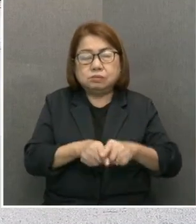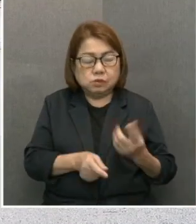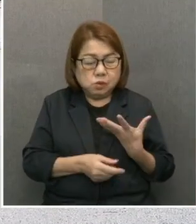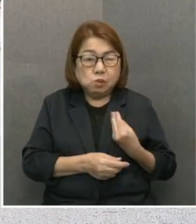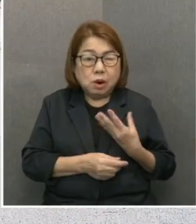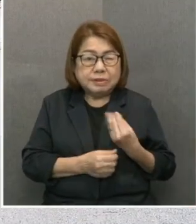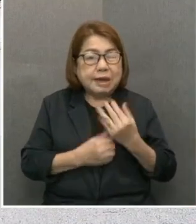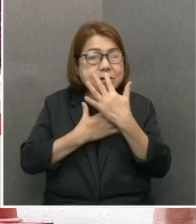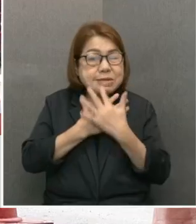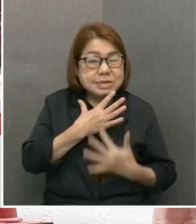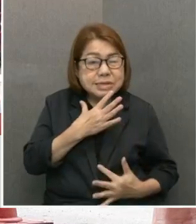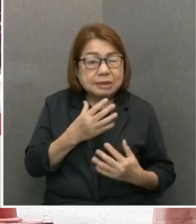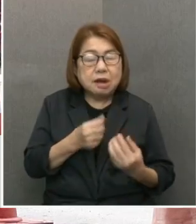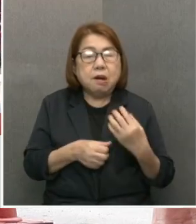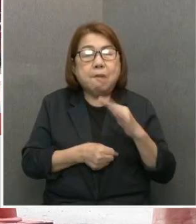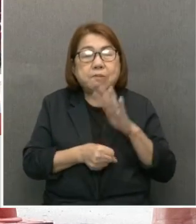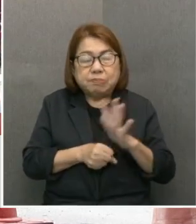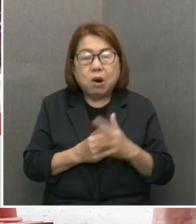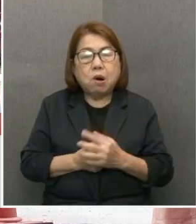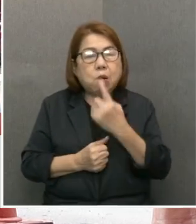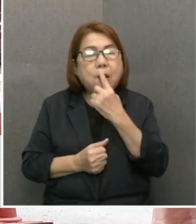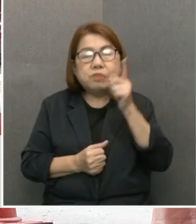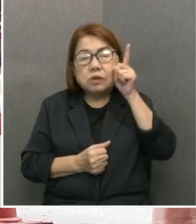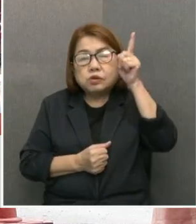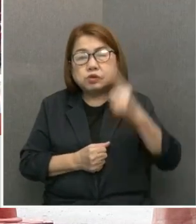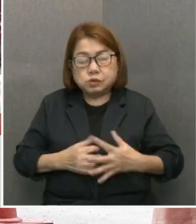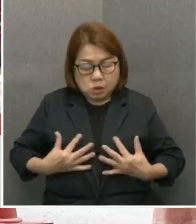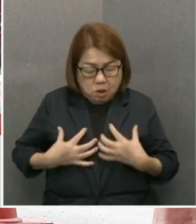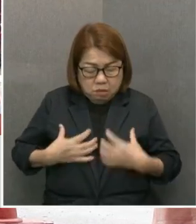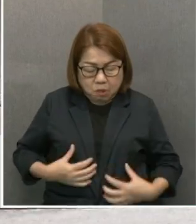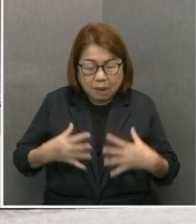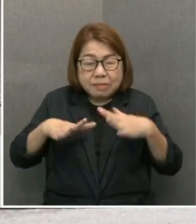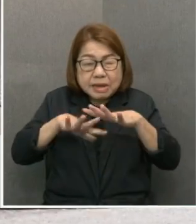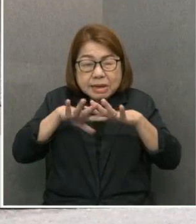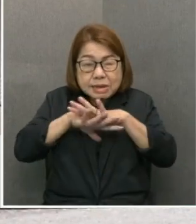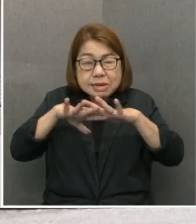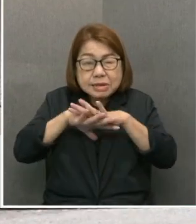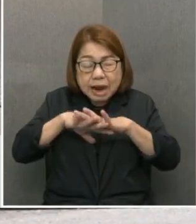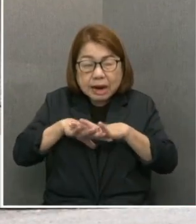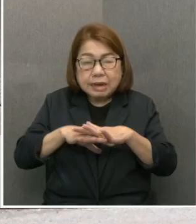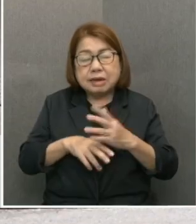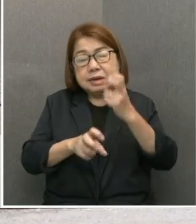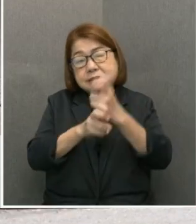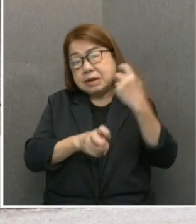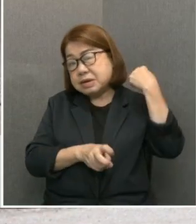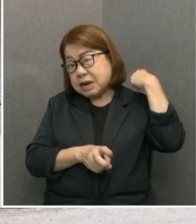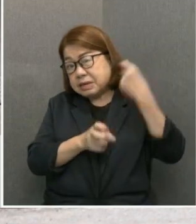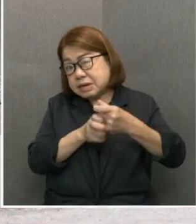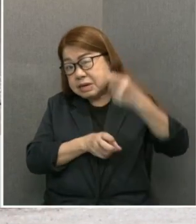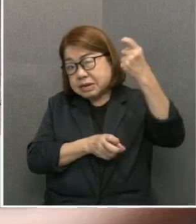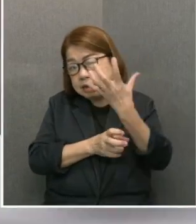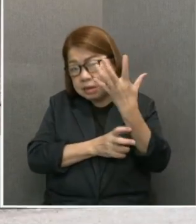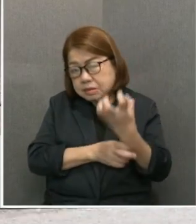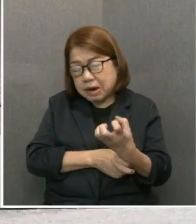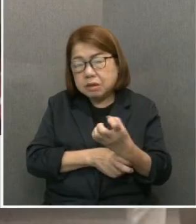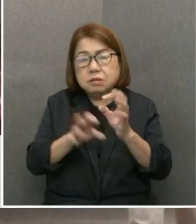เลือดความดันโลหิตสูงพังผืดในปอดกระดูกสันหลังสึบโดยโรคที่ต้องเฝ้าระวังเป็นพิเศษนะคะก็คือโรคหัว